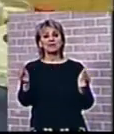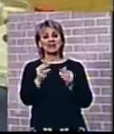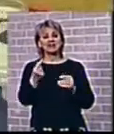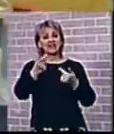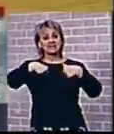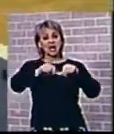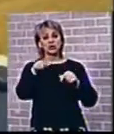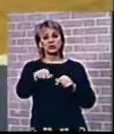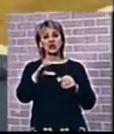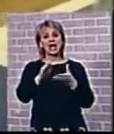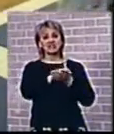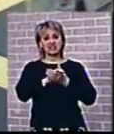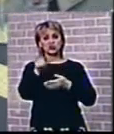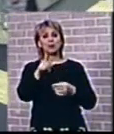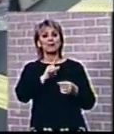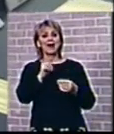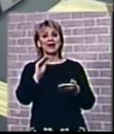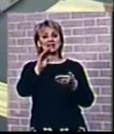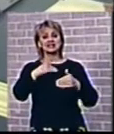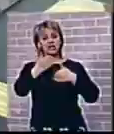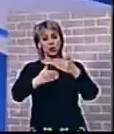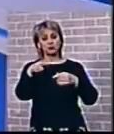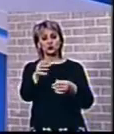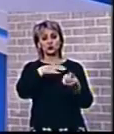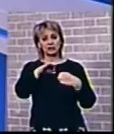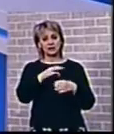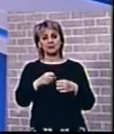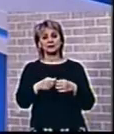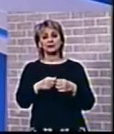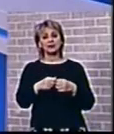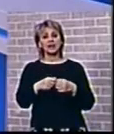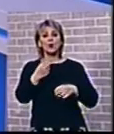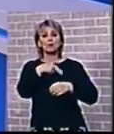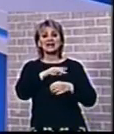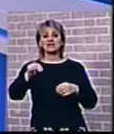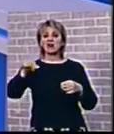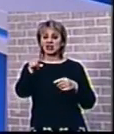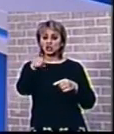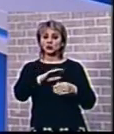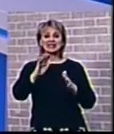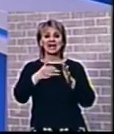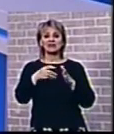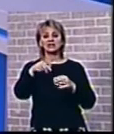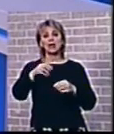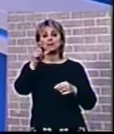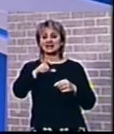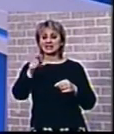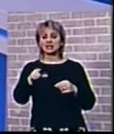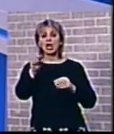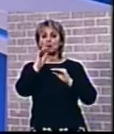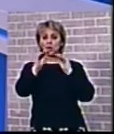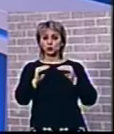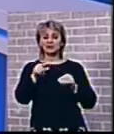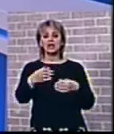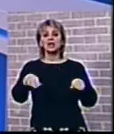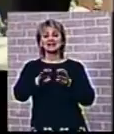микрофинансовых организаций в ассоциацию пока на стадии обсуждения. Больницам Волгодонска не хватает персонала и оборудования.